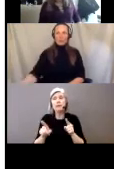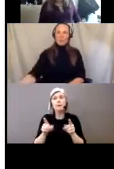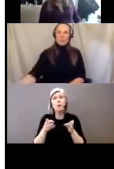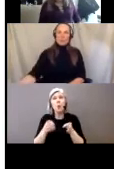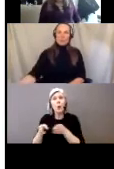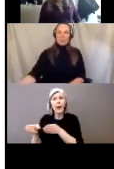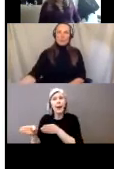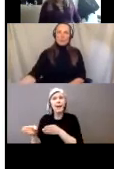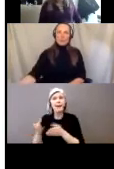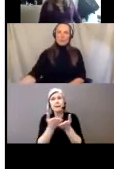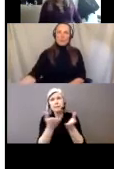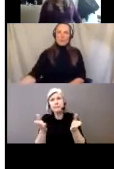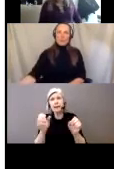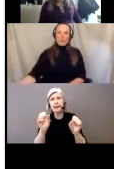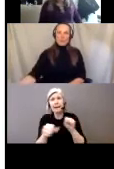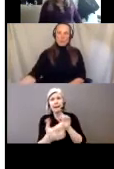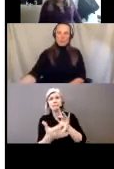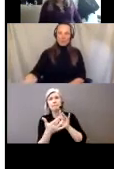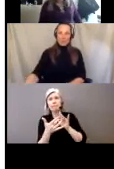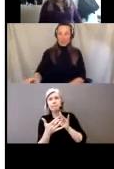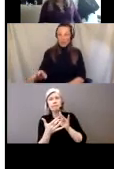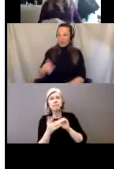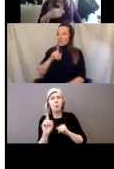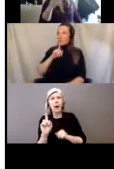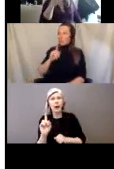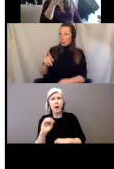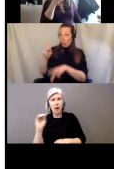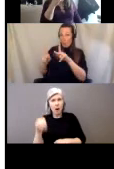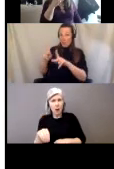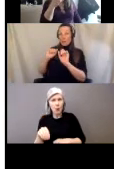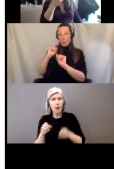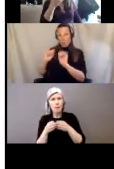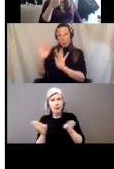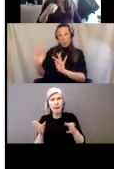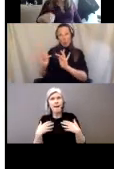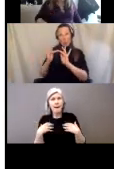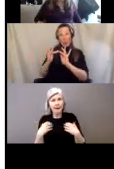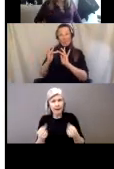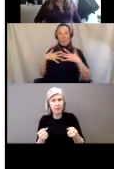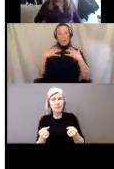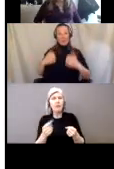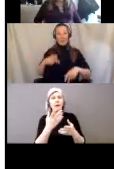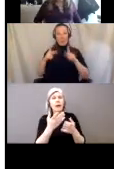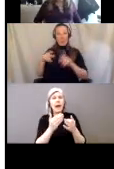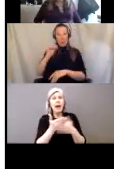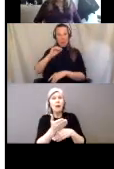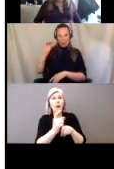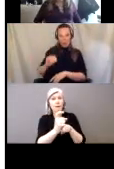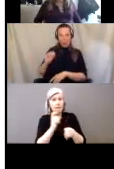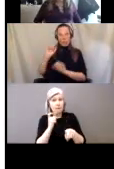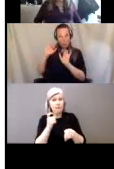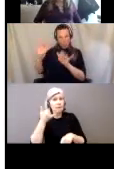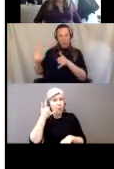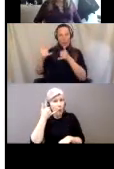Vous avez aussi l'option de communiquer avec nous à la Ville d'Ottawa, à Santé publique Ottawa, par téléphone.